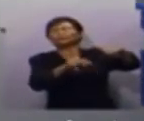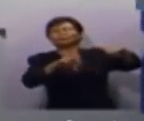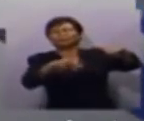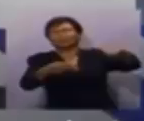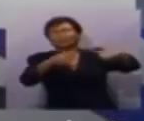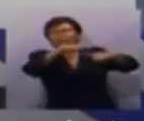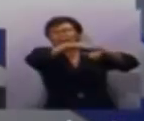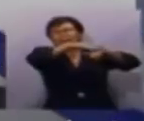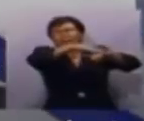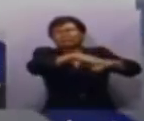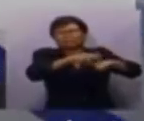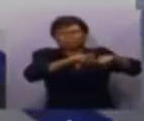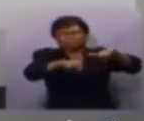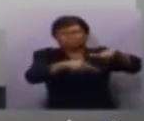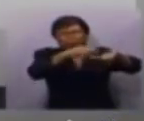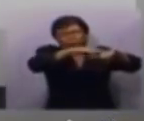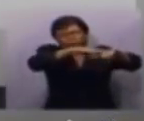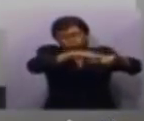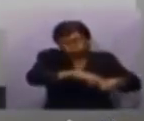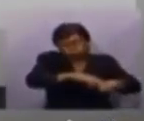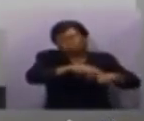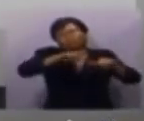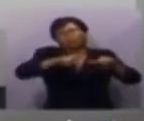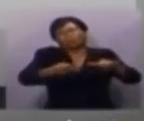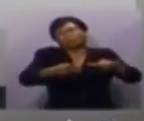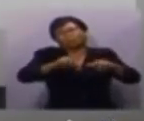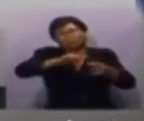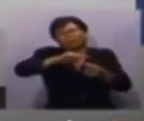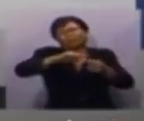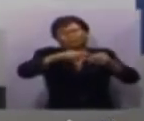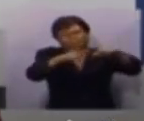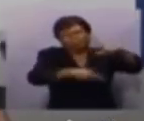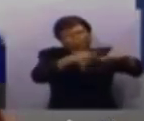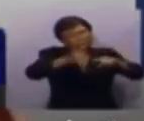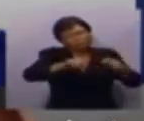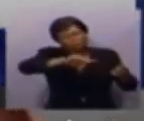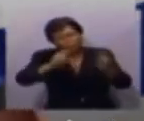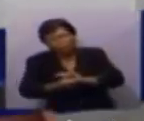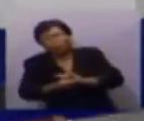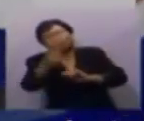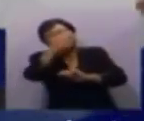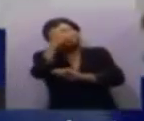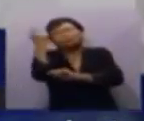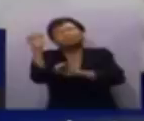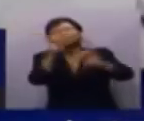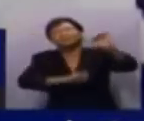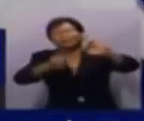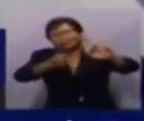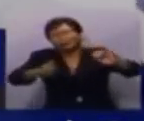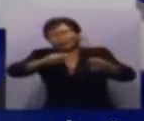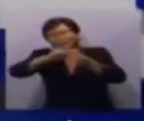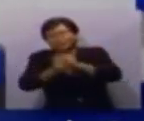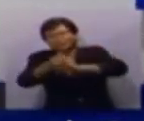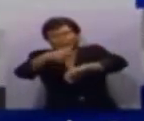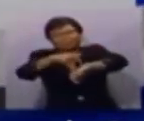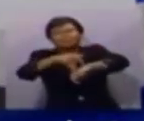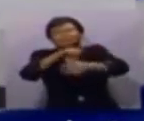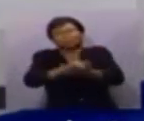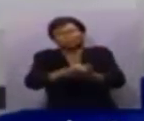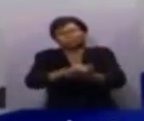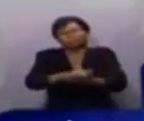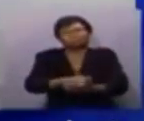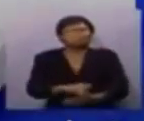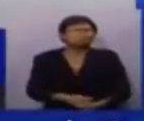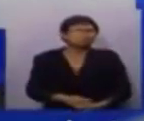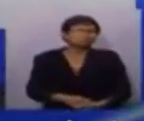mengakibatkan tekanan roda rendah dan penggantian tayar tidak dapat dilaksanakan kerana tiada alat ganti pada masa